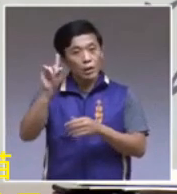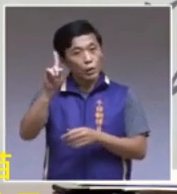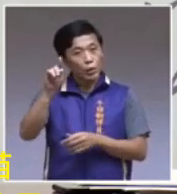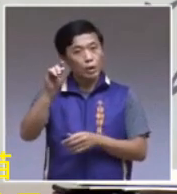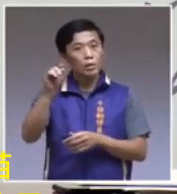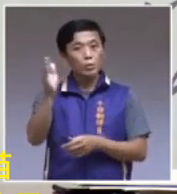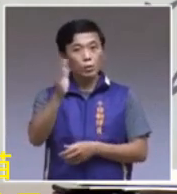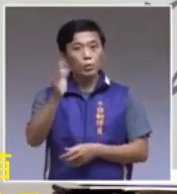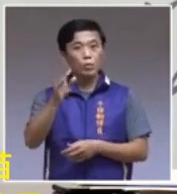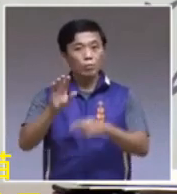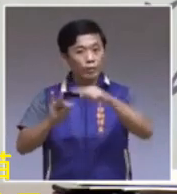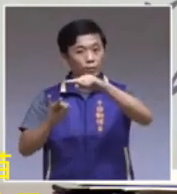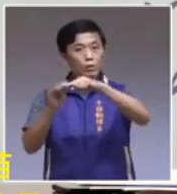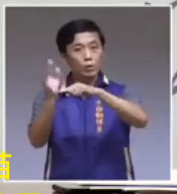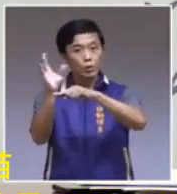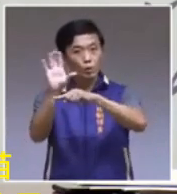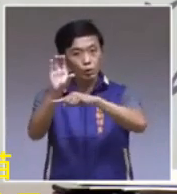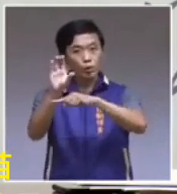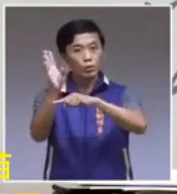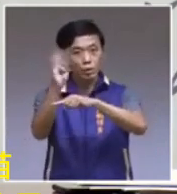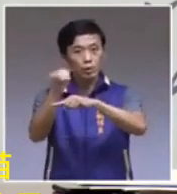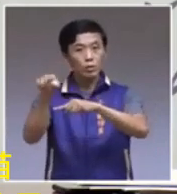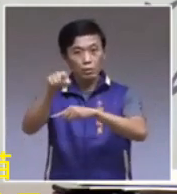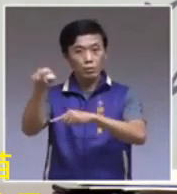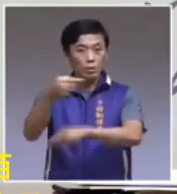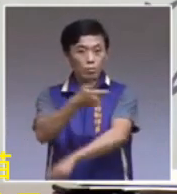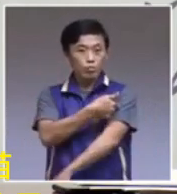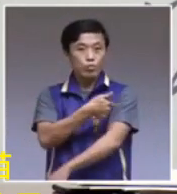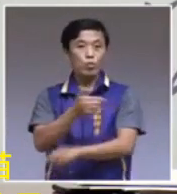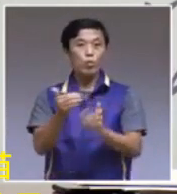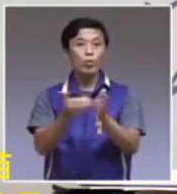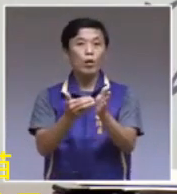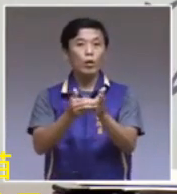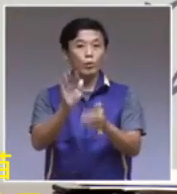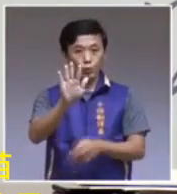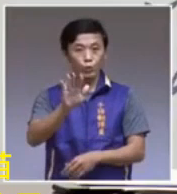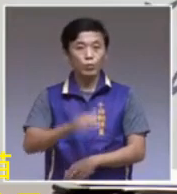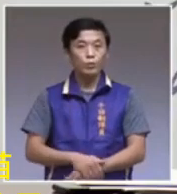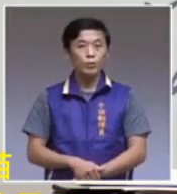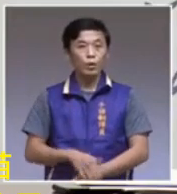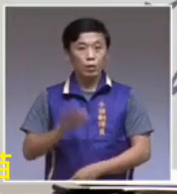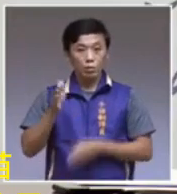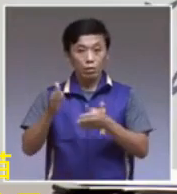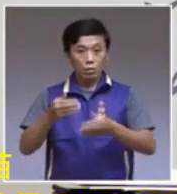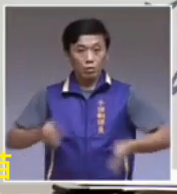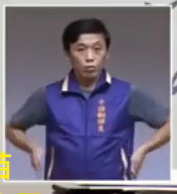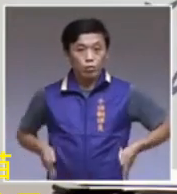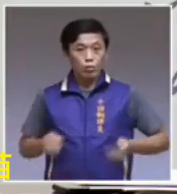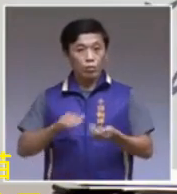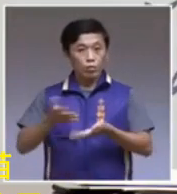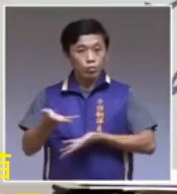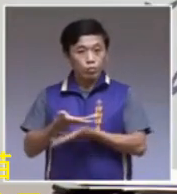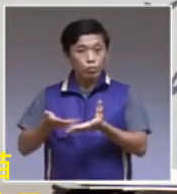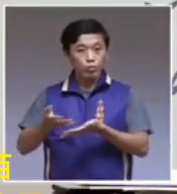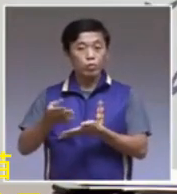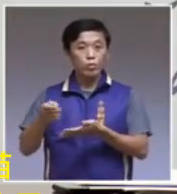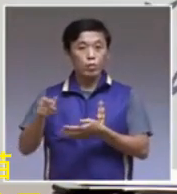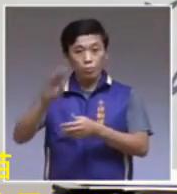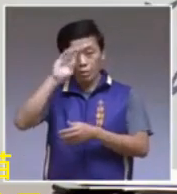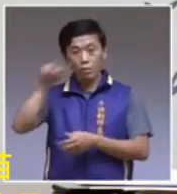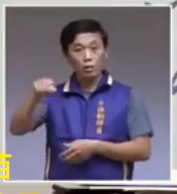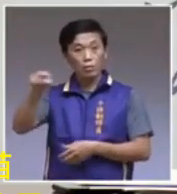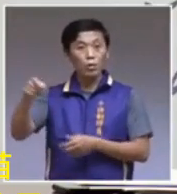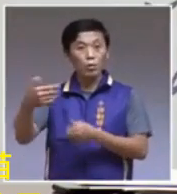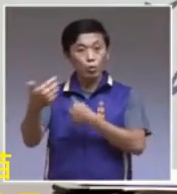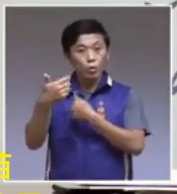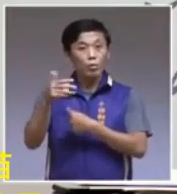近90%几都已经施打完毕。那有些洗肾的病人就特别会问到